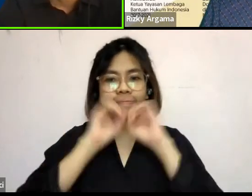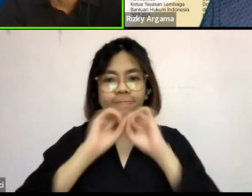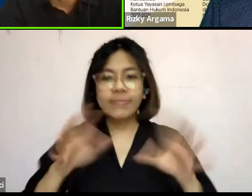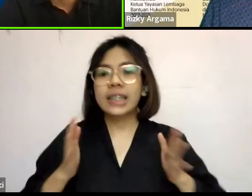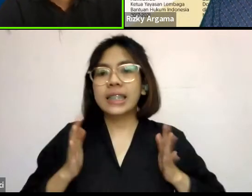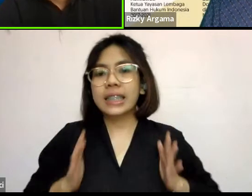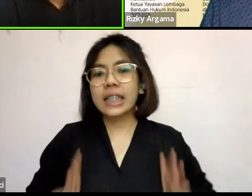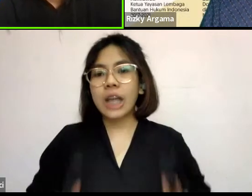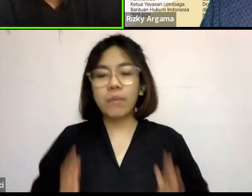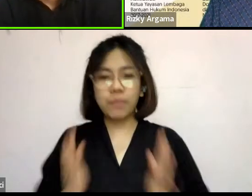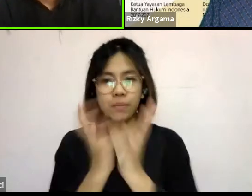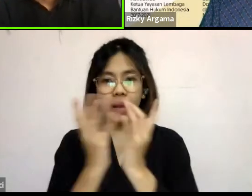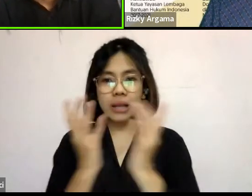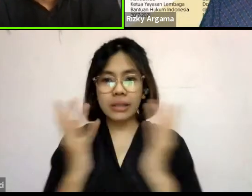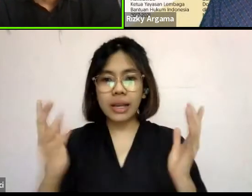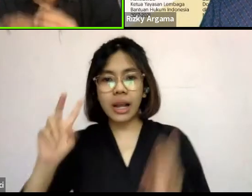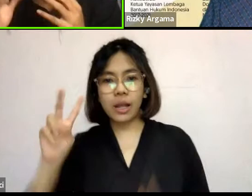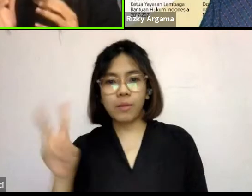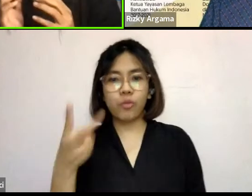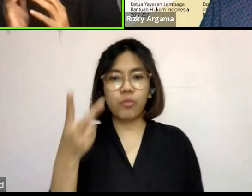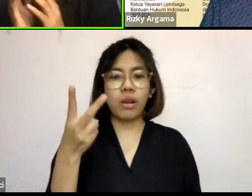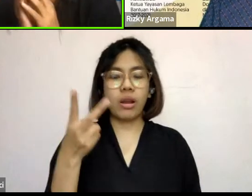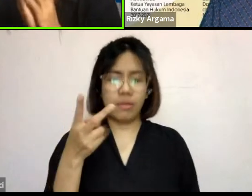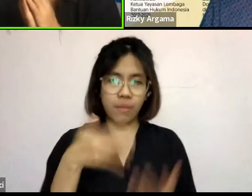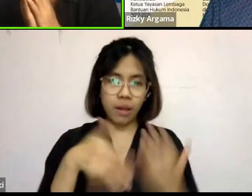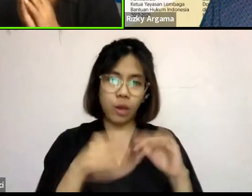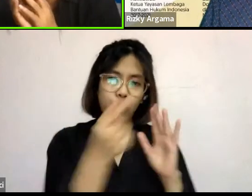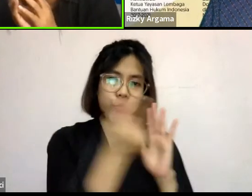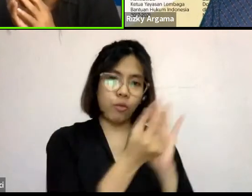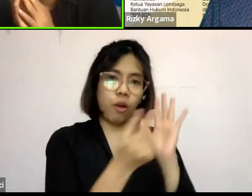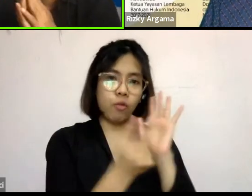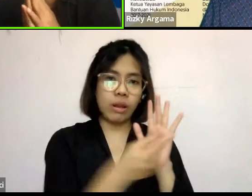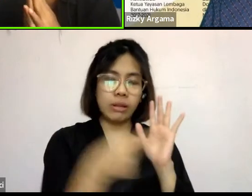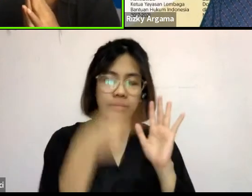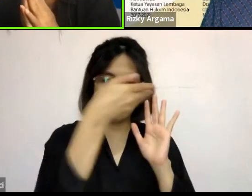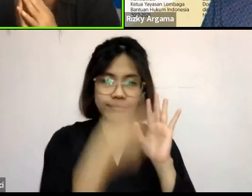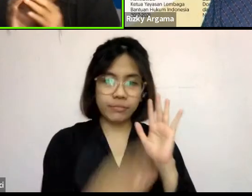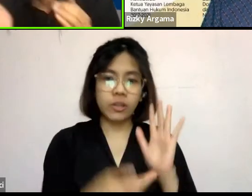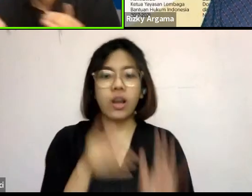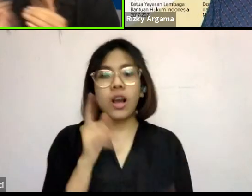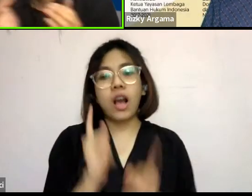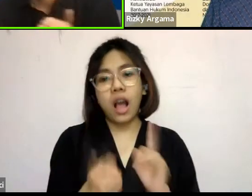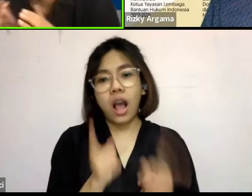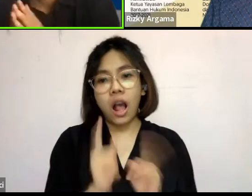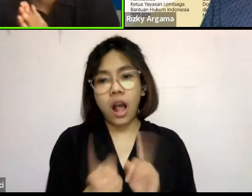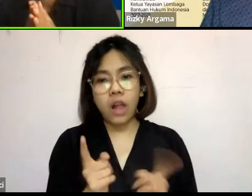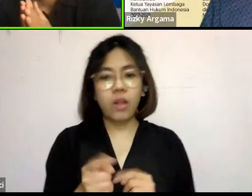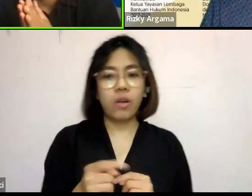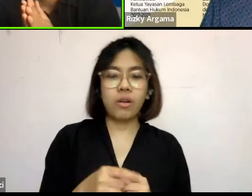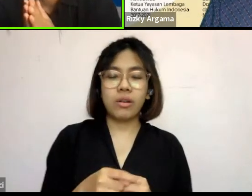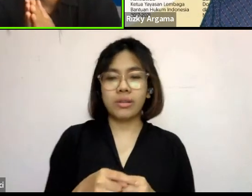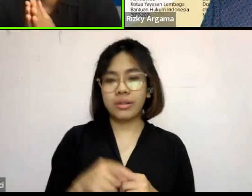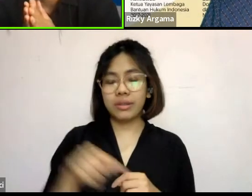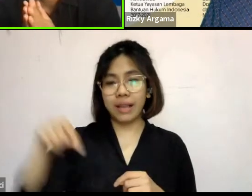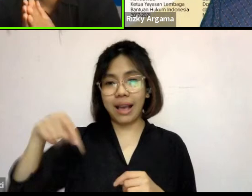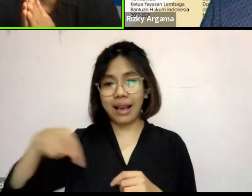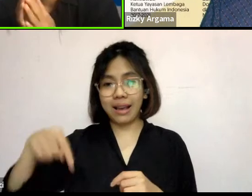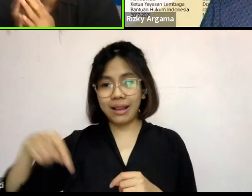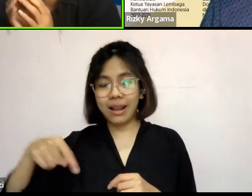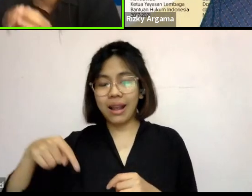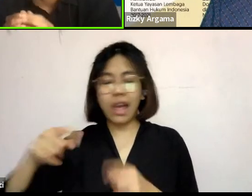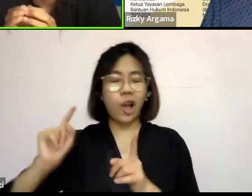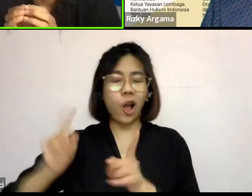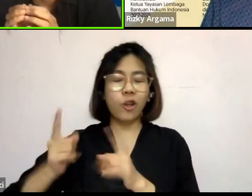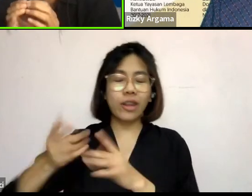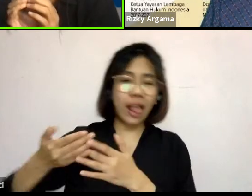kemasyarakatan gitu nah jadi memang kalau dilihat didiet Dimas atau 20 kita lihat di jaman orde baru